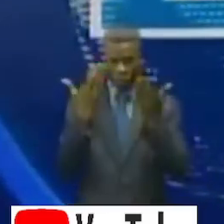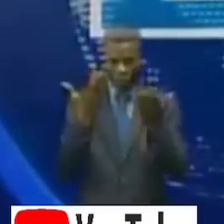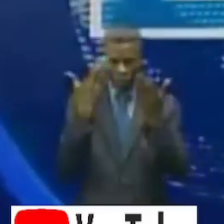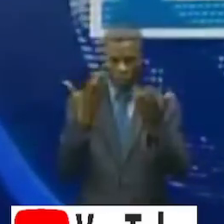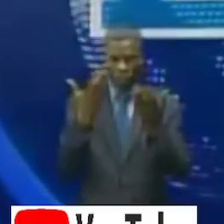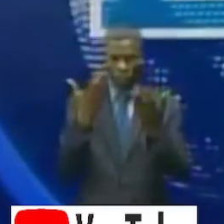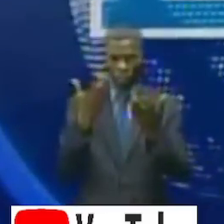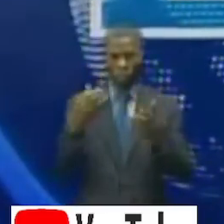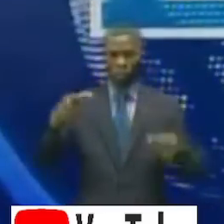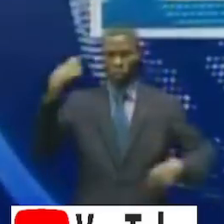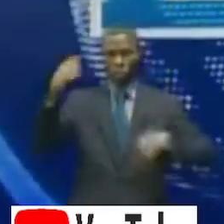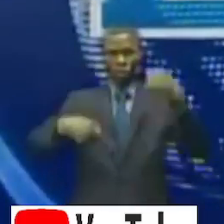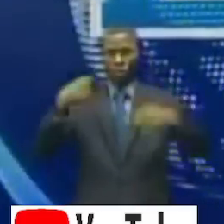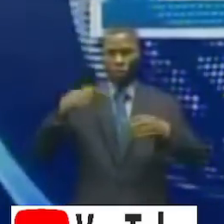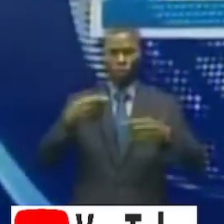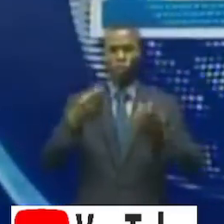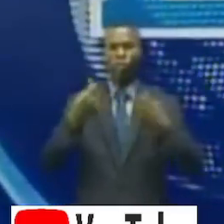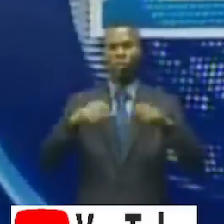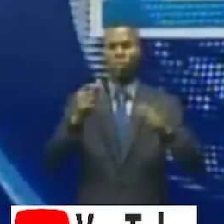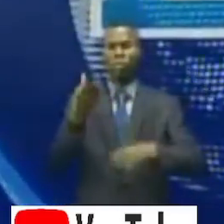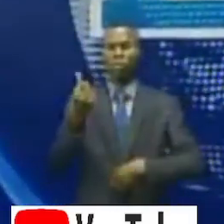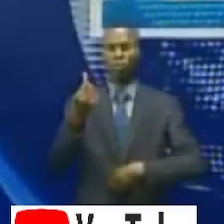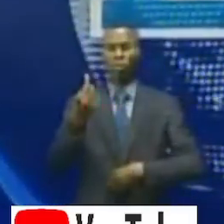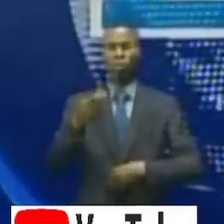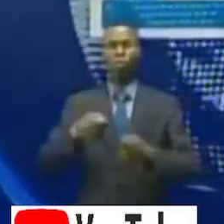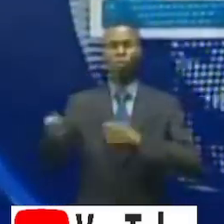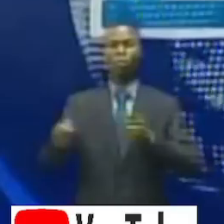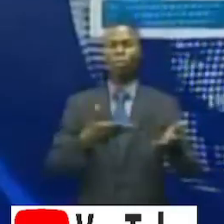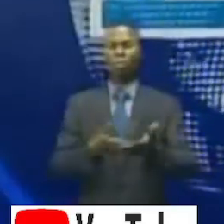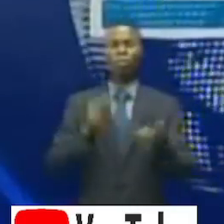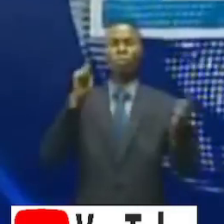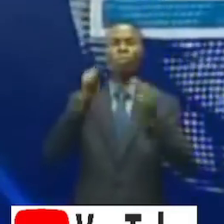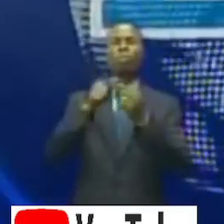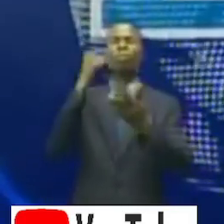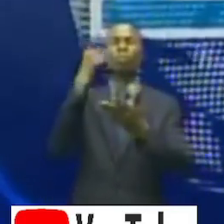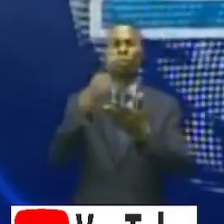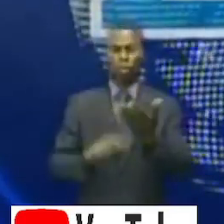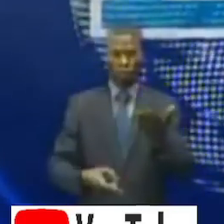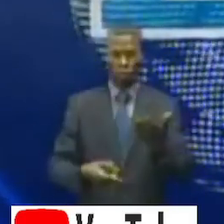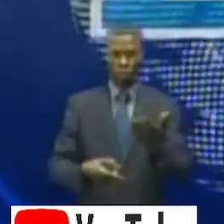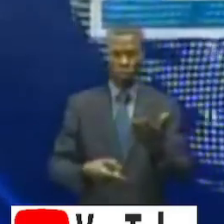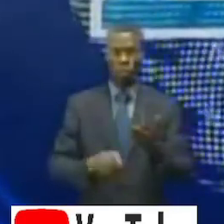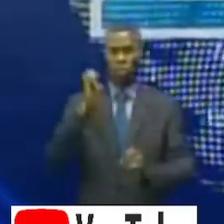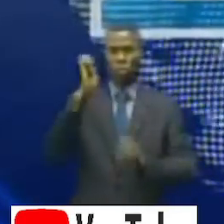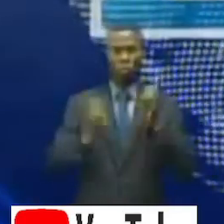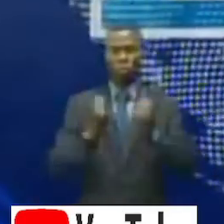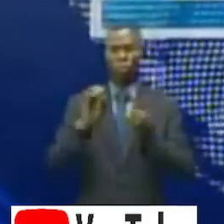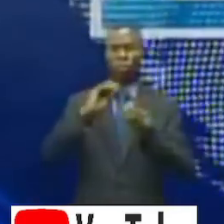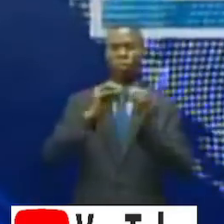la concurrence des prix des denrées alimentaires sur le marché. L'objectif est d'évaluer le taux